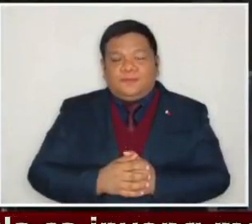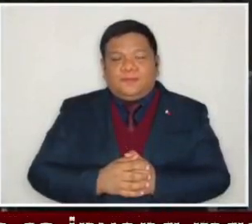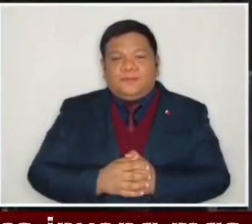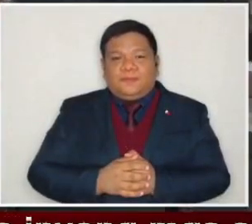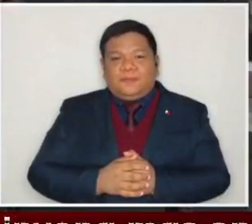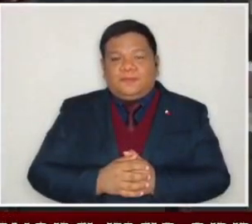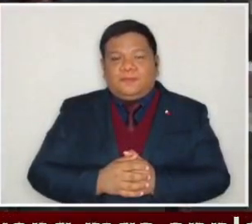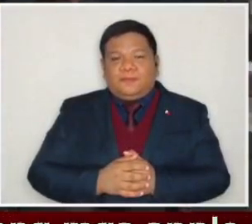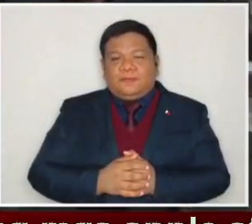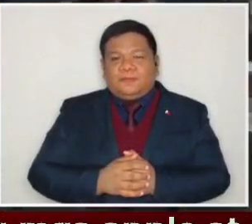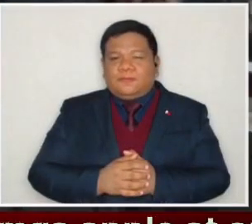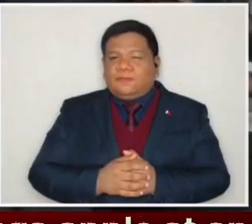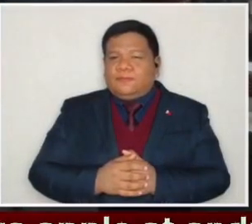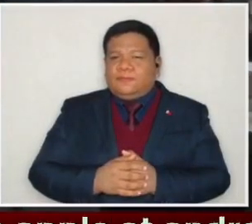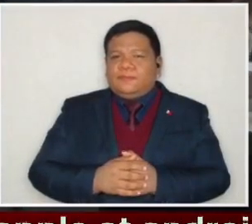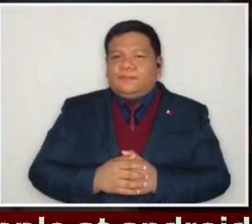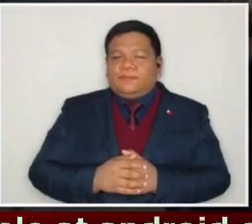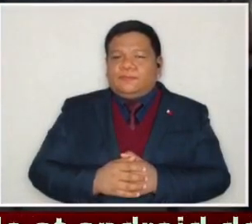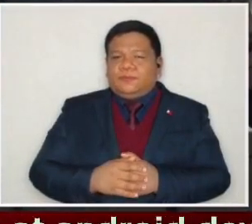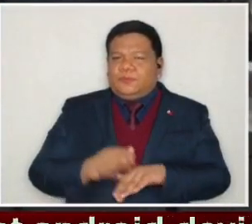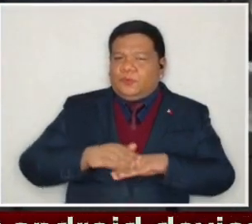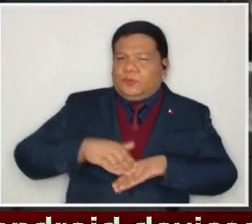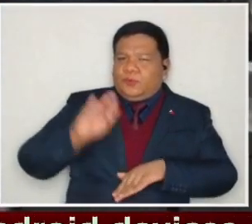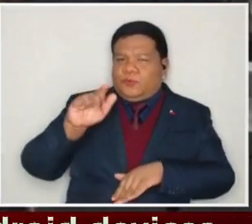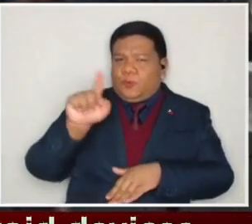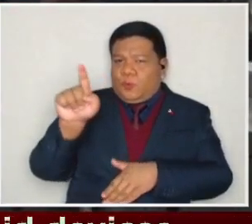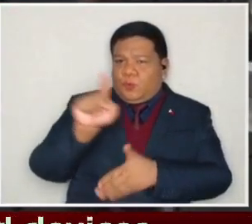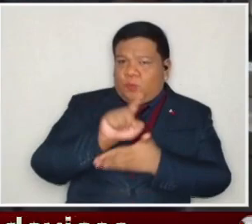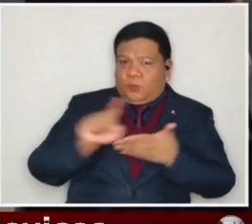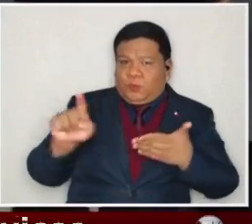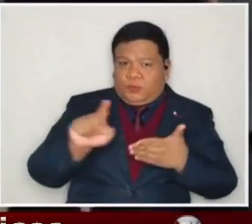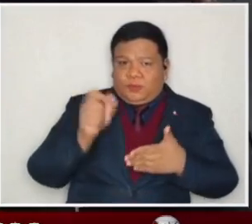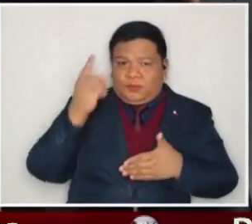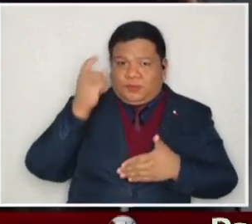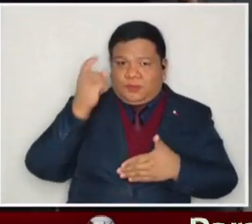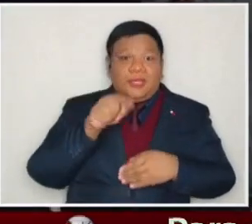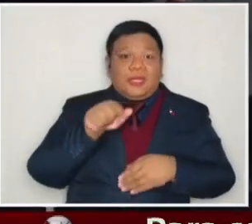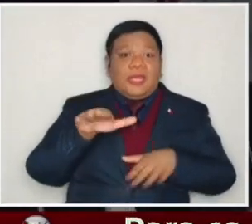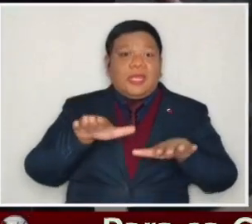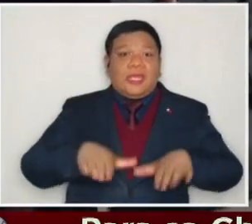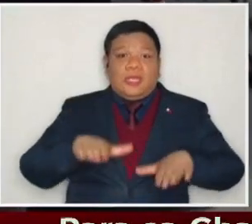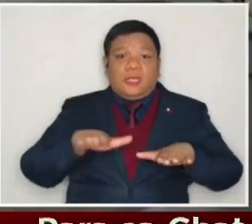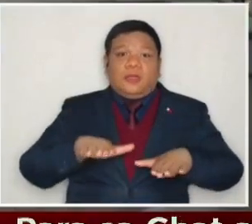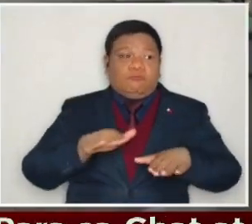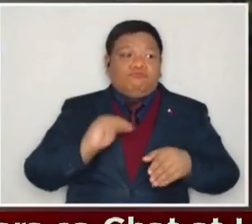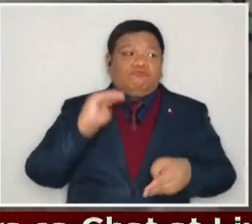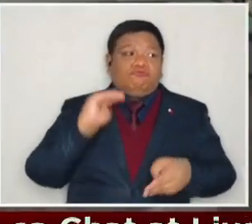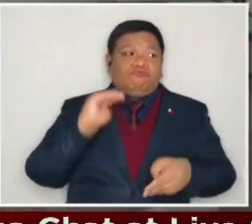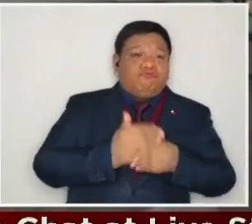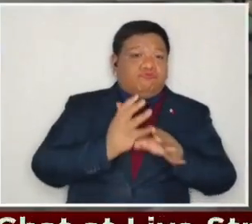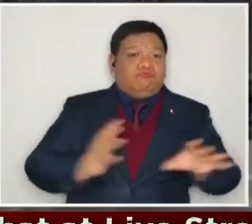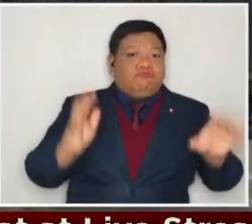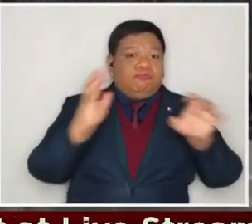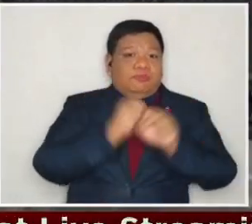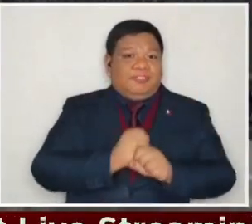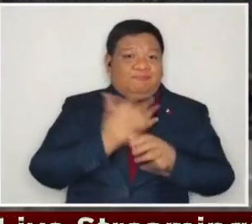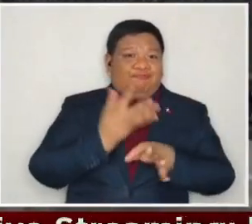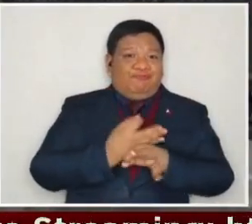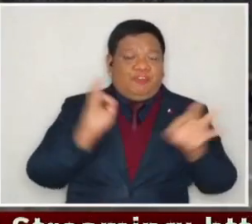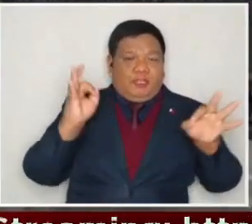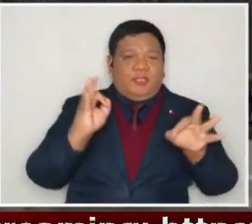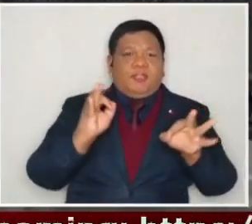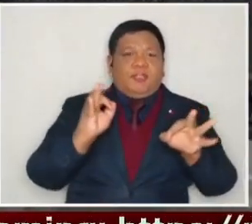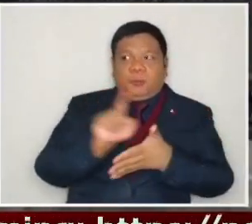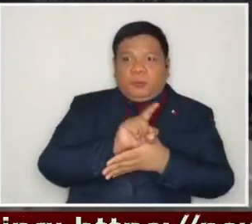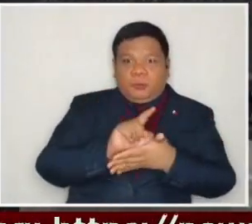Higit isang linggo na matapos alisin ang lahat ng lockdown restrictions sa England maliban sa ilan. Unti-unti na ang balik-trabaho